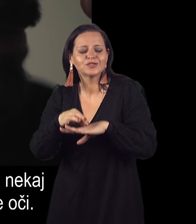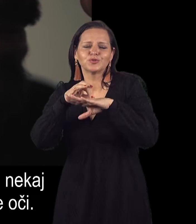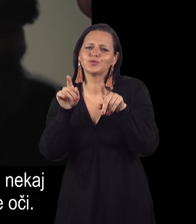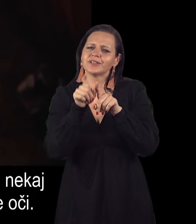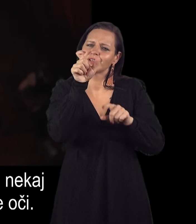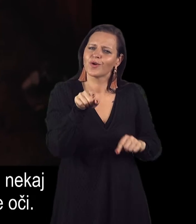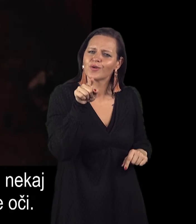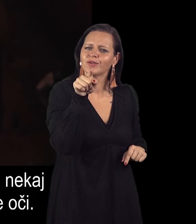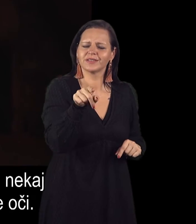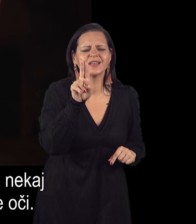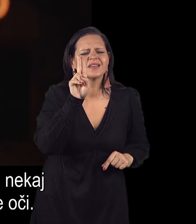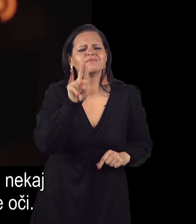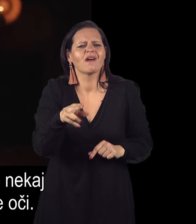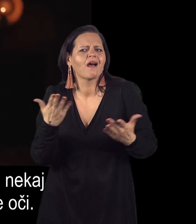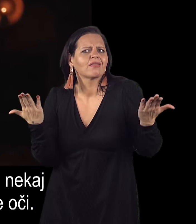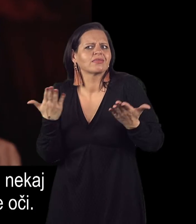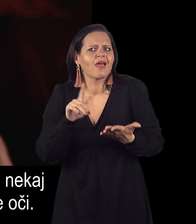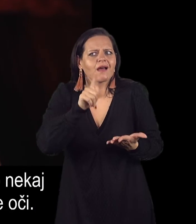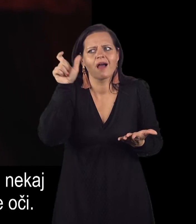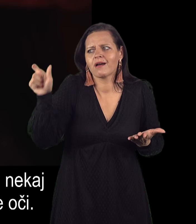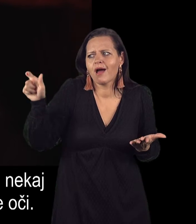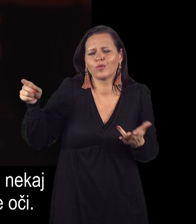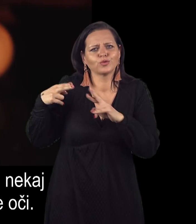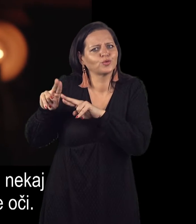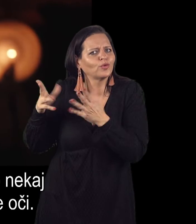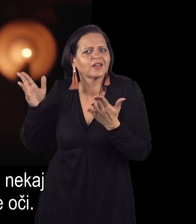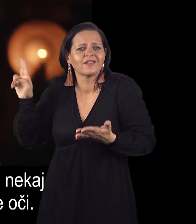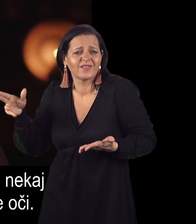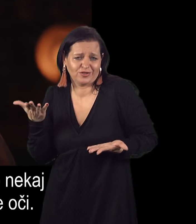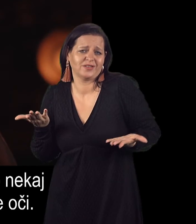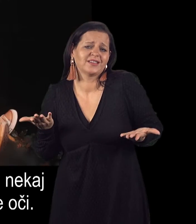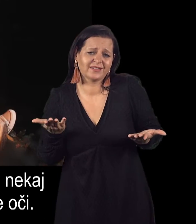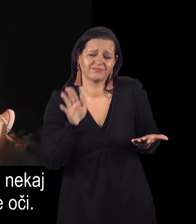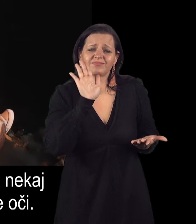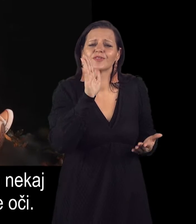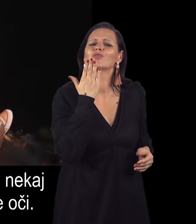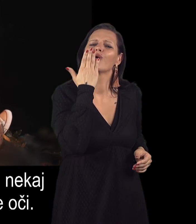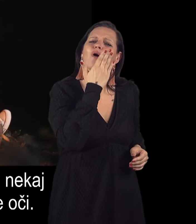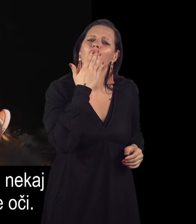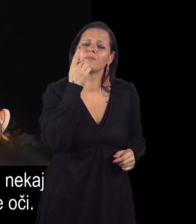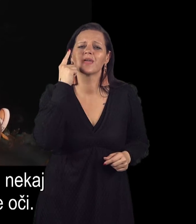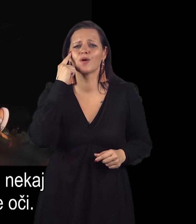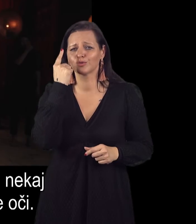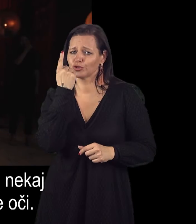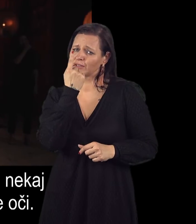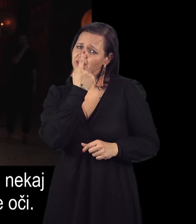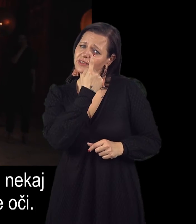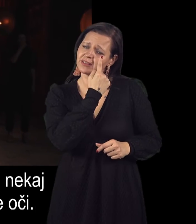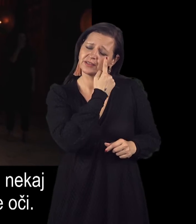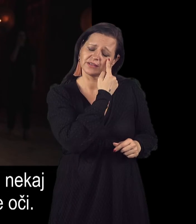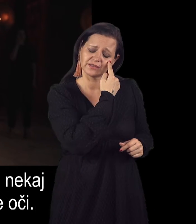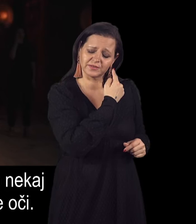Ljudje, ki čutijo kot ti, imajo nekaj, kar v drugih več ni, tople